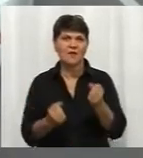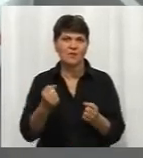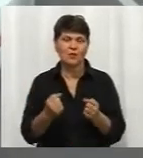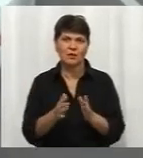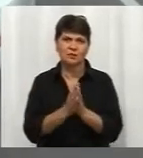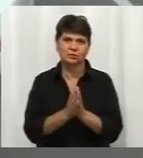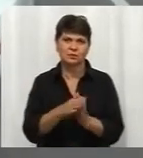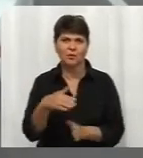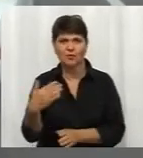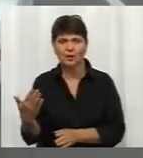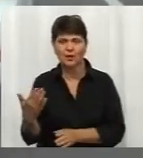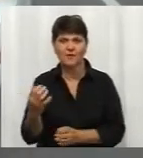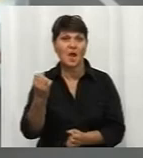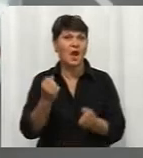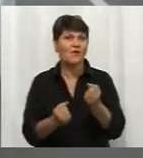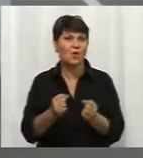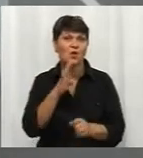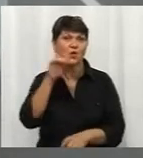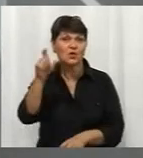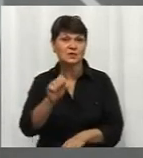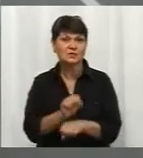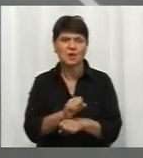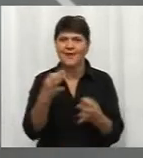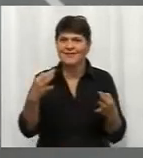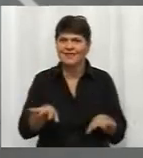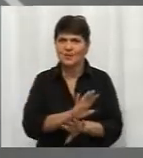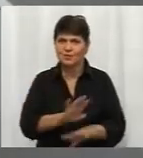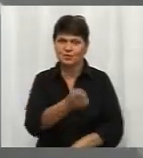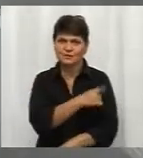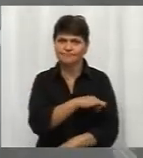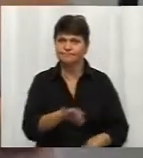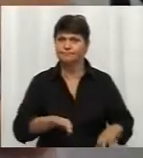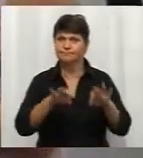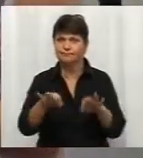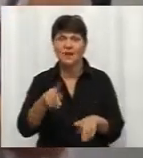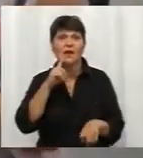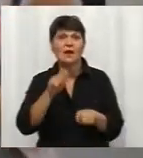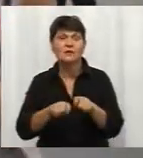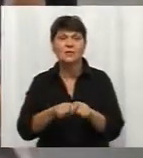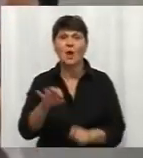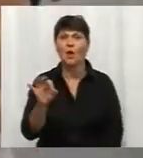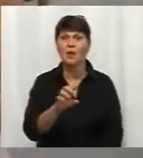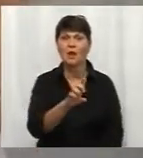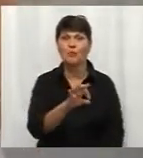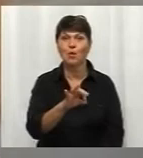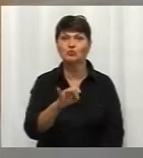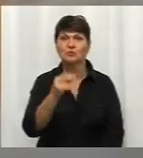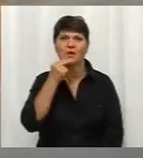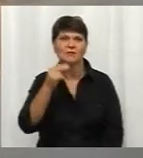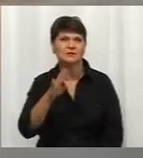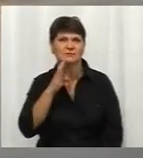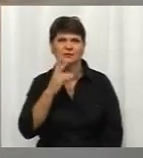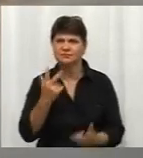вправо. Водійку зупинили, бо та не пропустила карету швидкої, каже інспектор Олег Буржемський. Та провини не